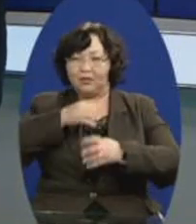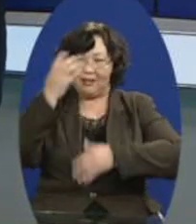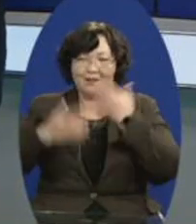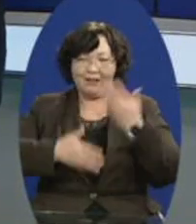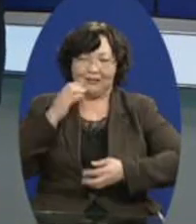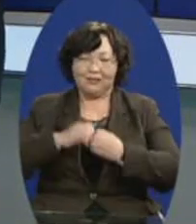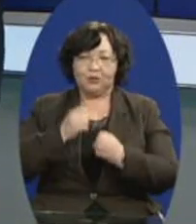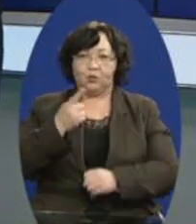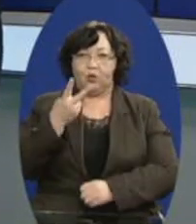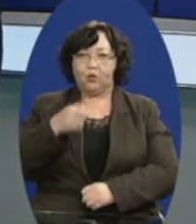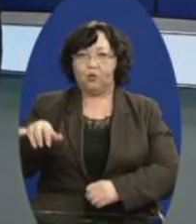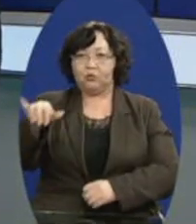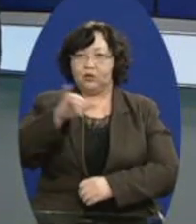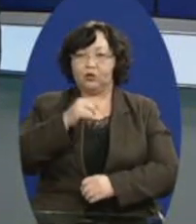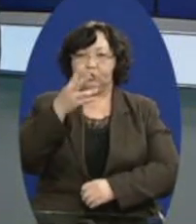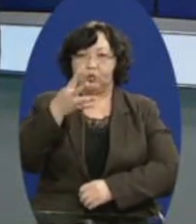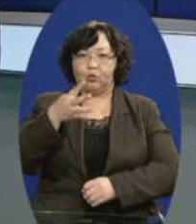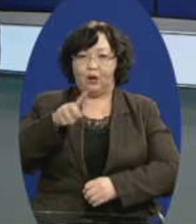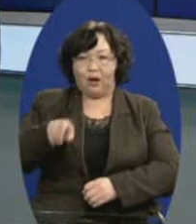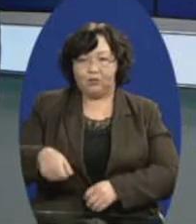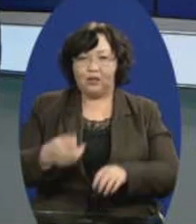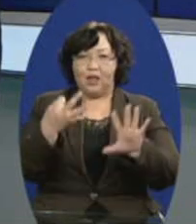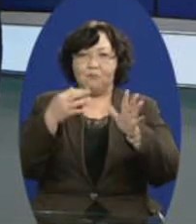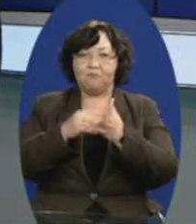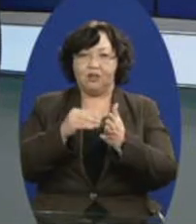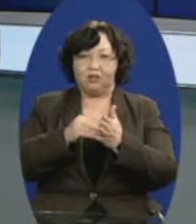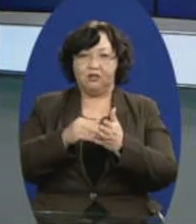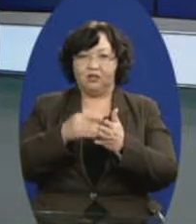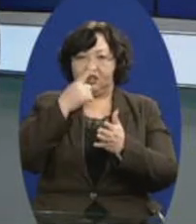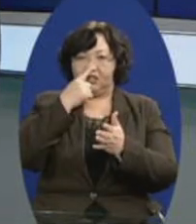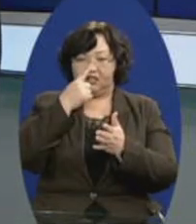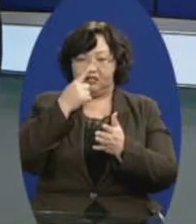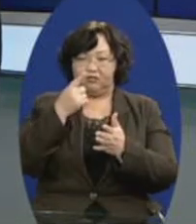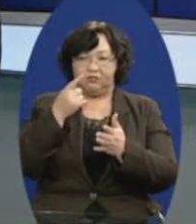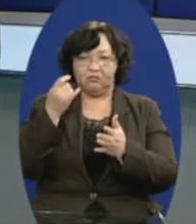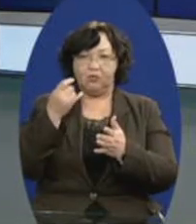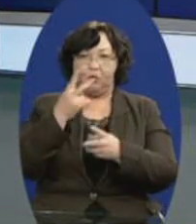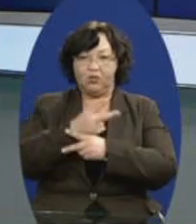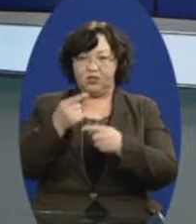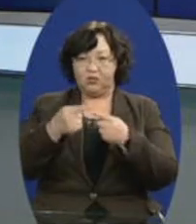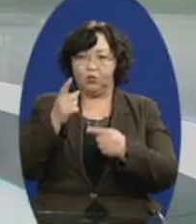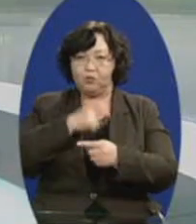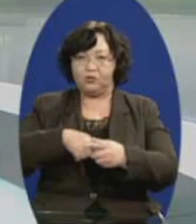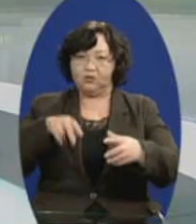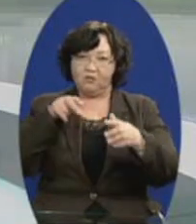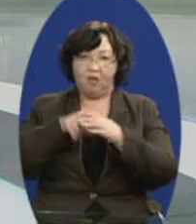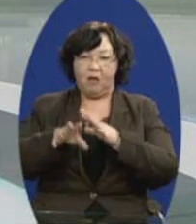гаруй орноос 4.8 мянган гаруй одоо албан тушаалтныг эх орондоо ирүүлж хариуцлага тооцсон